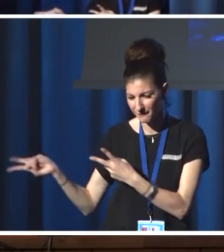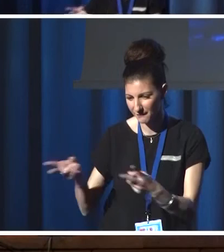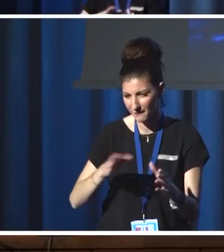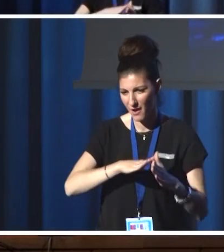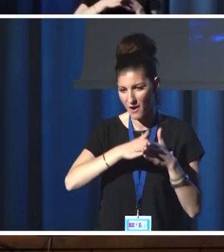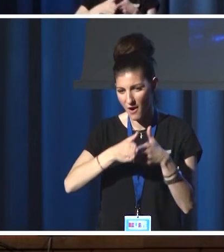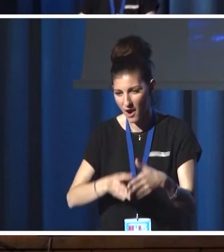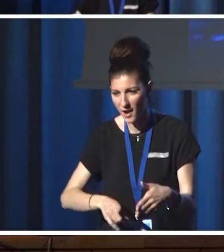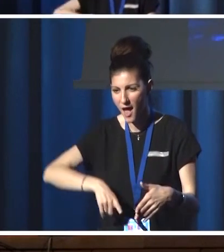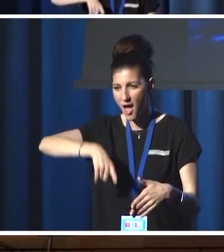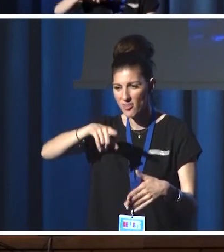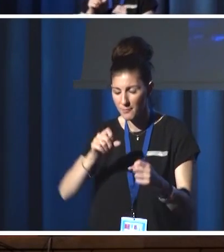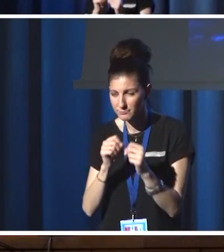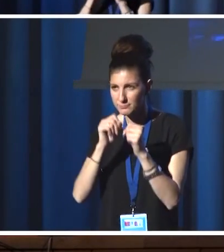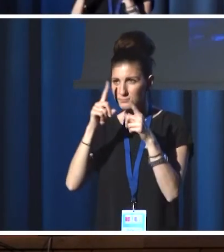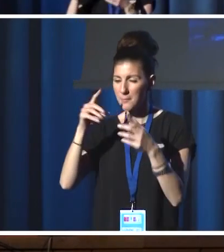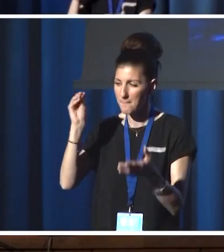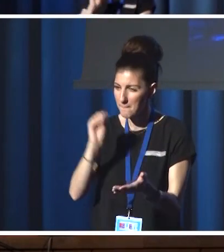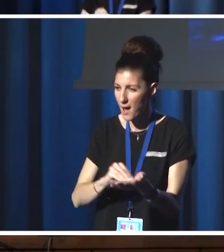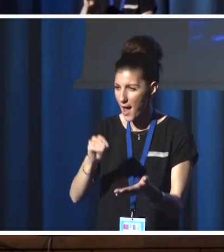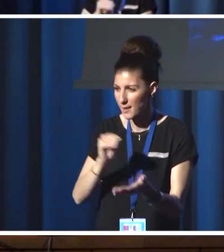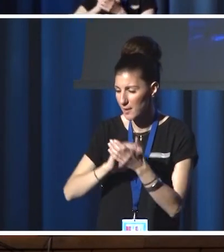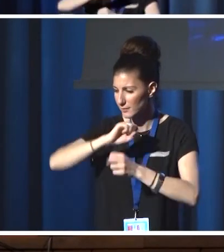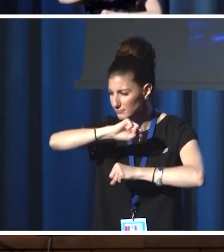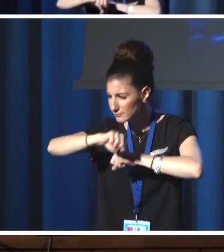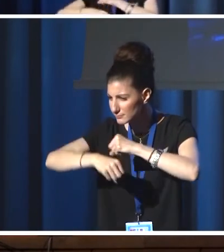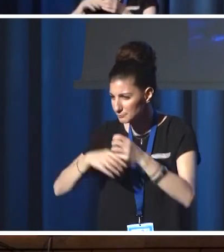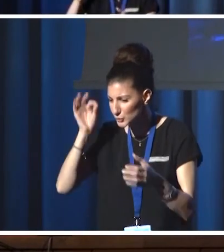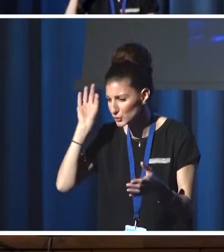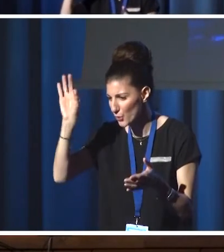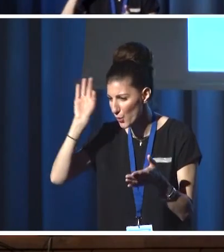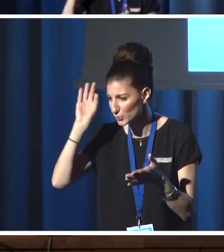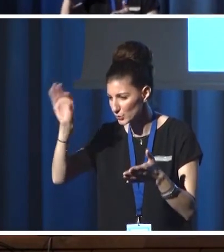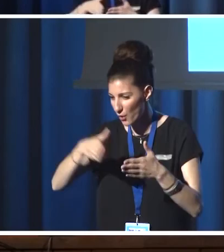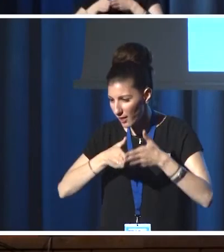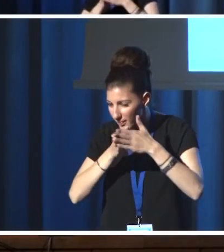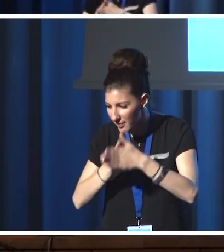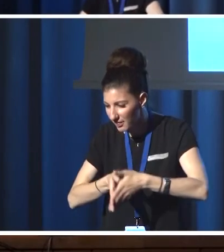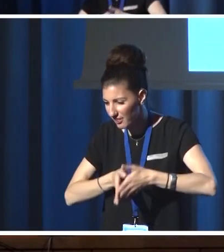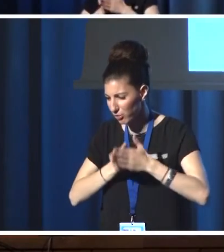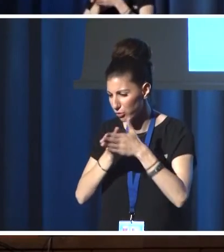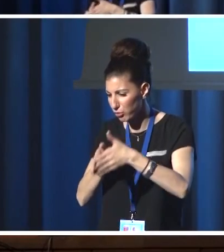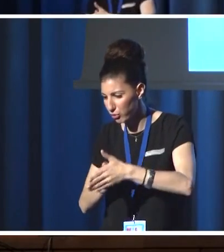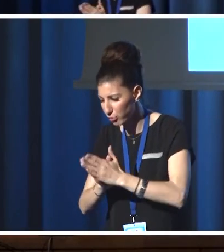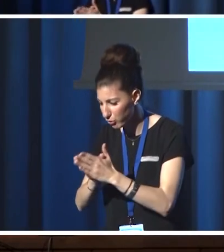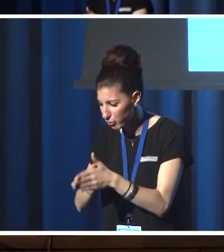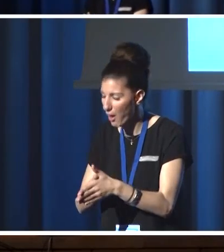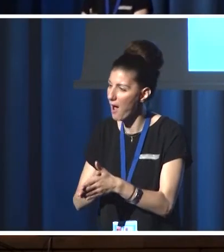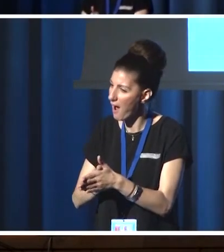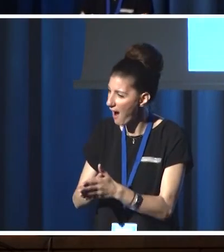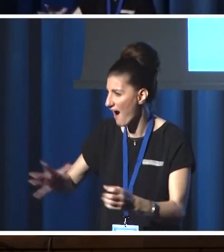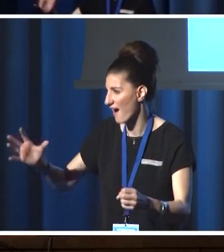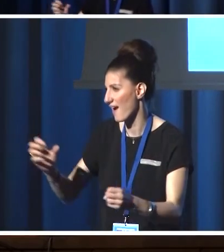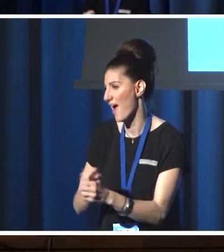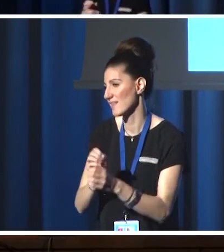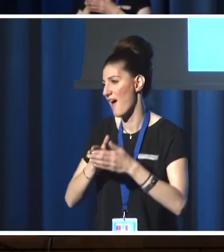επόμενο στόχο και έτσι σιγά-σιγά πριν καλά καλά το καταλάβουμε θα χουμε φτάσει στον τελικό μας προορισμό που θα είναι το